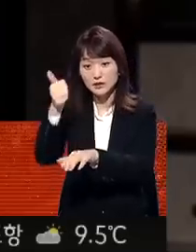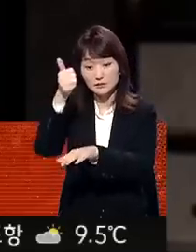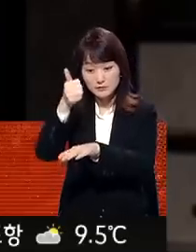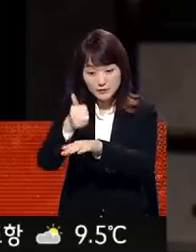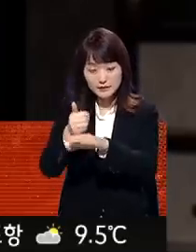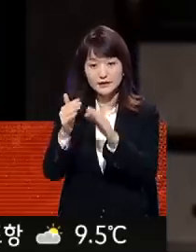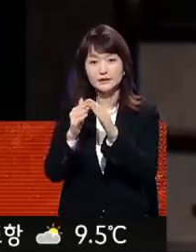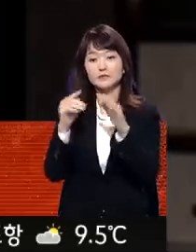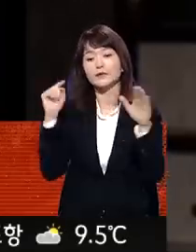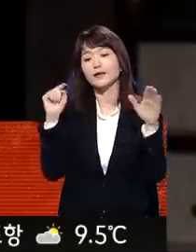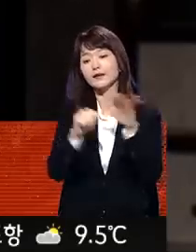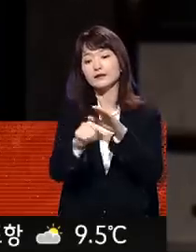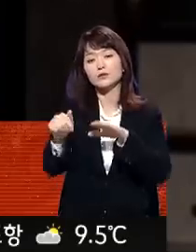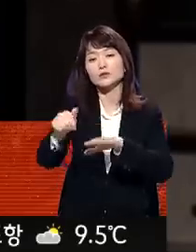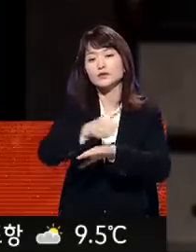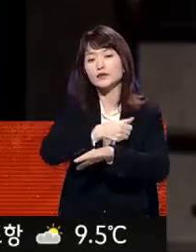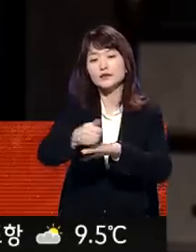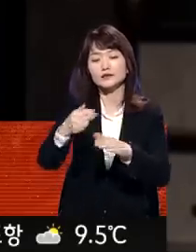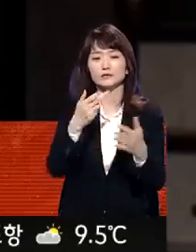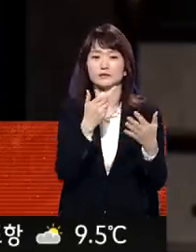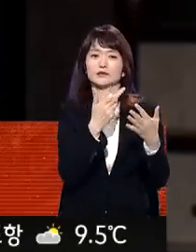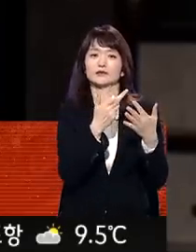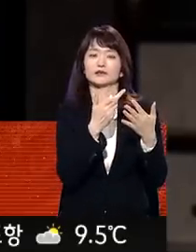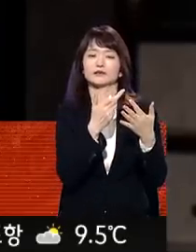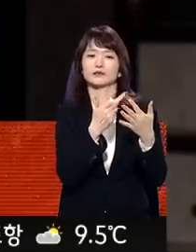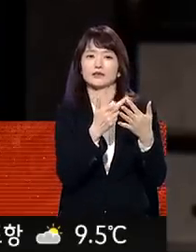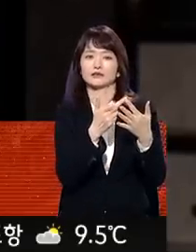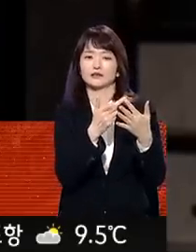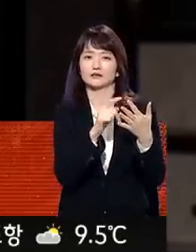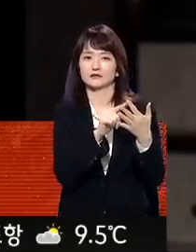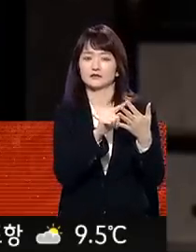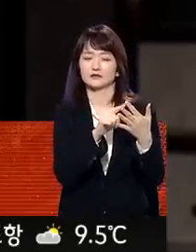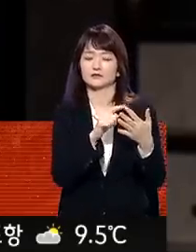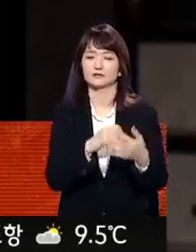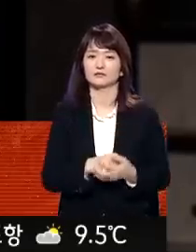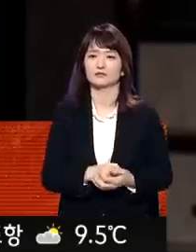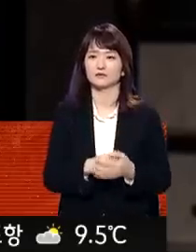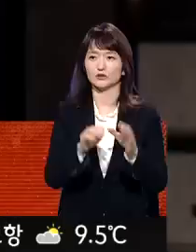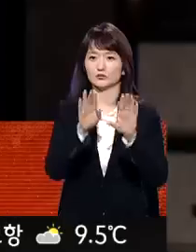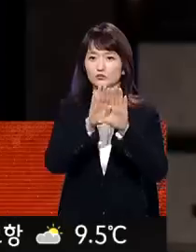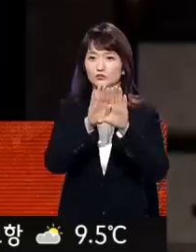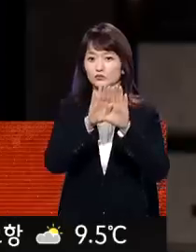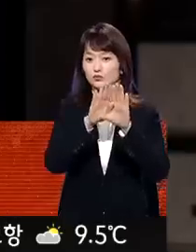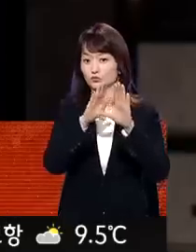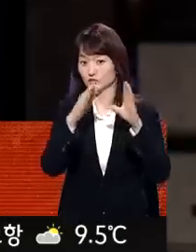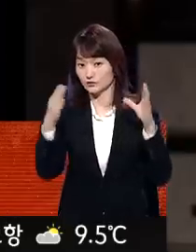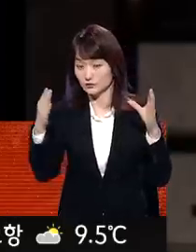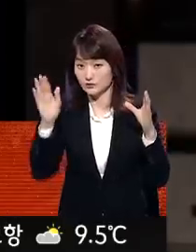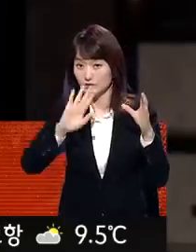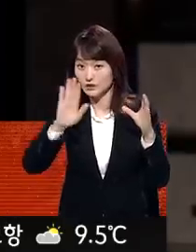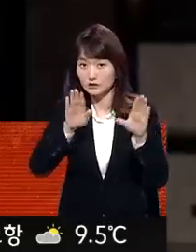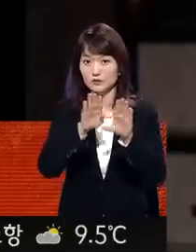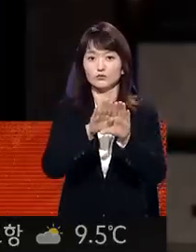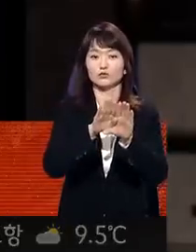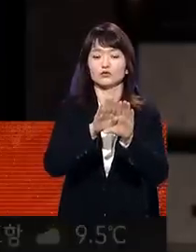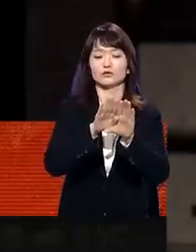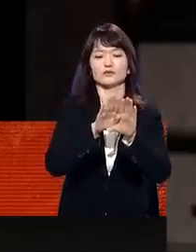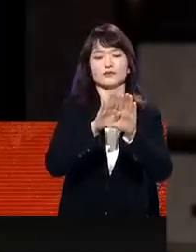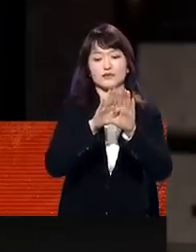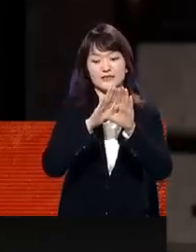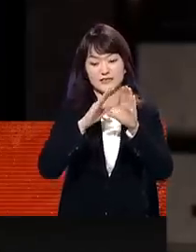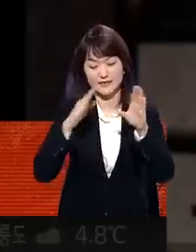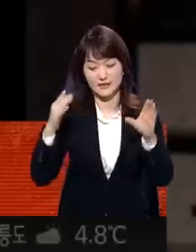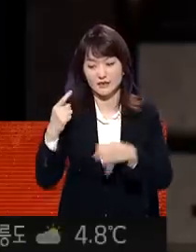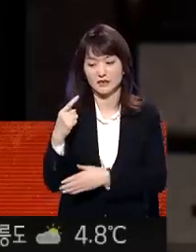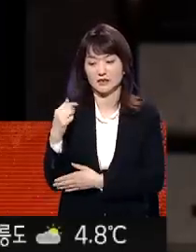집에 들어가고 출입했던 사람이 그 작은 아들이었다는 거고, 지금 마지막에 그 문이 열리지 않았기 때문에 문을 열고 들어가려고